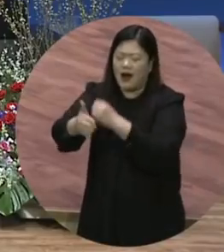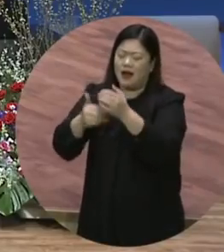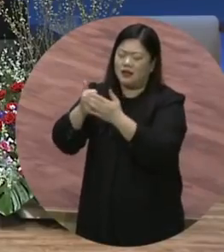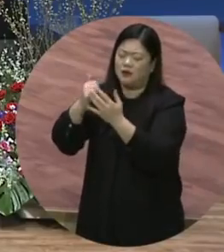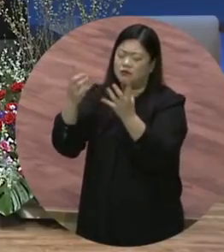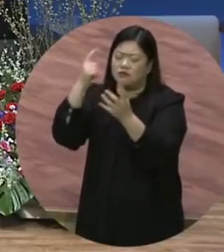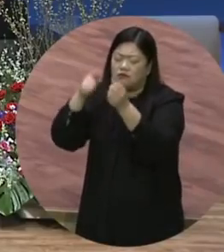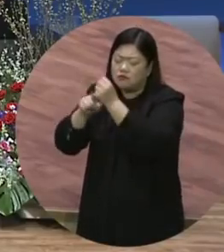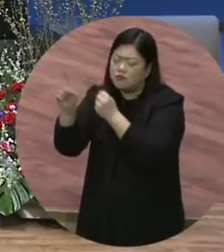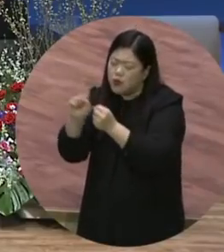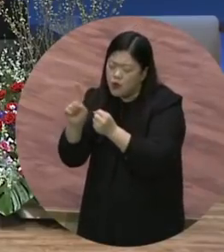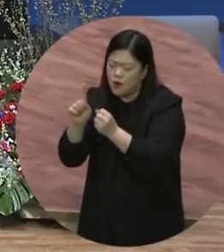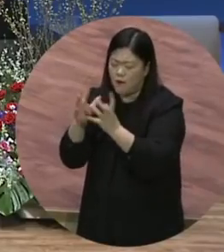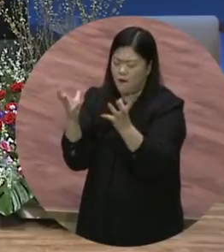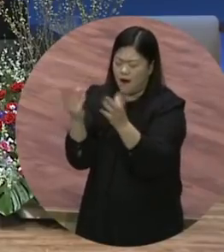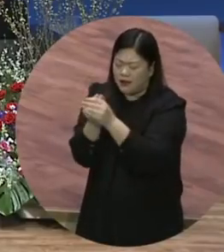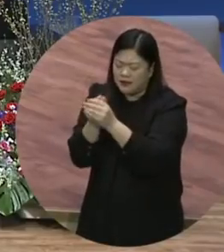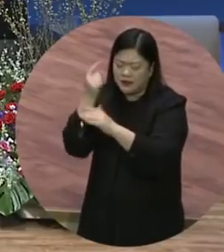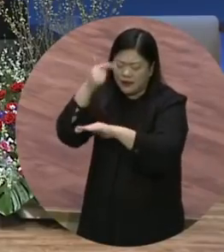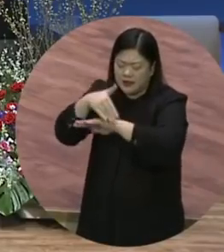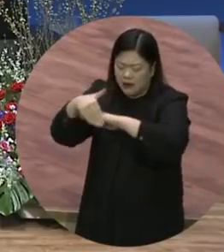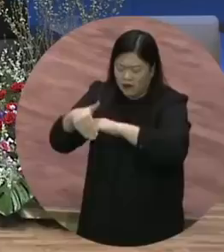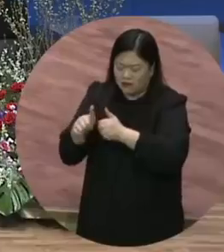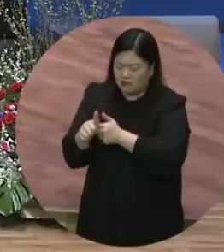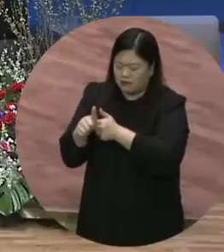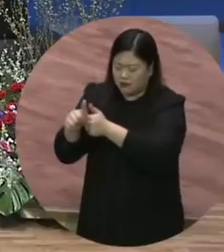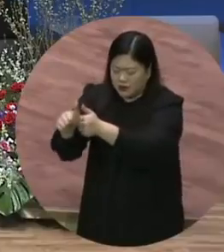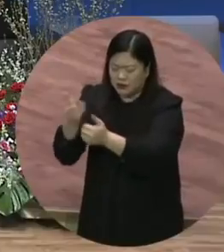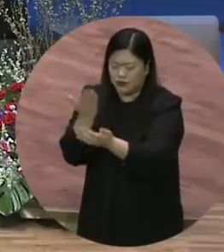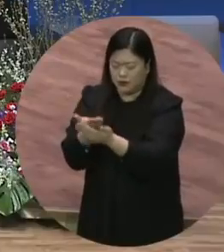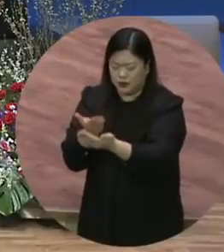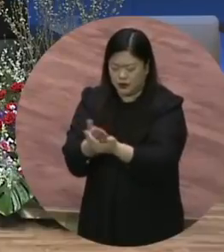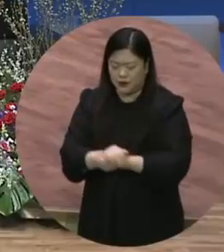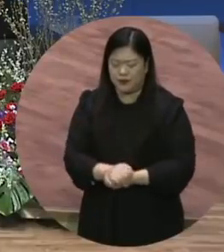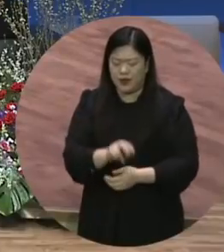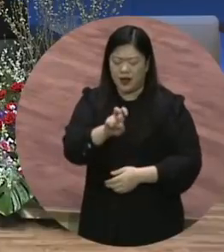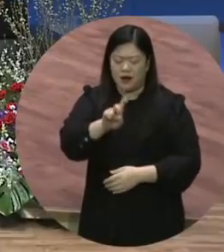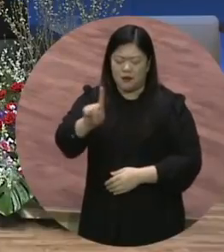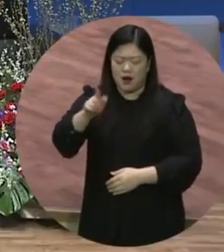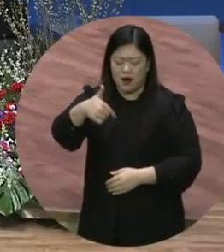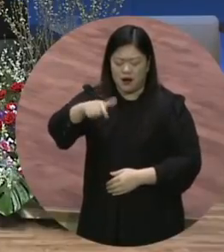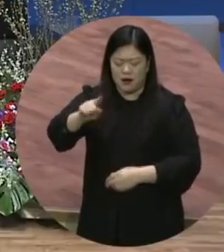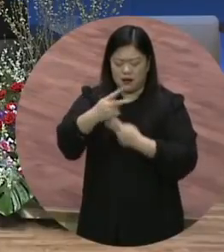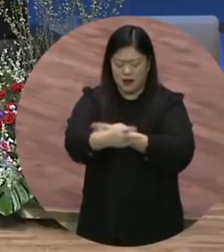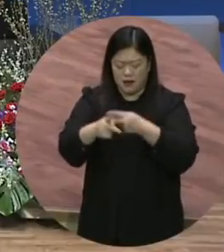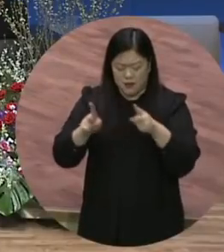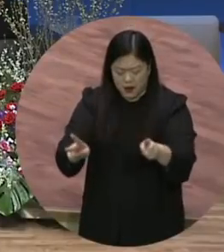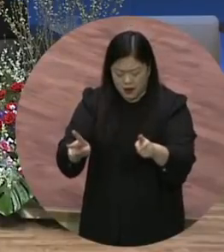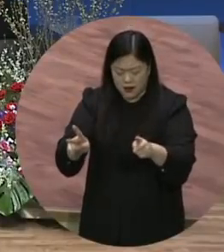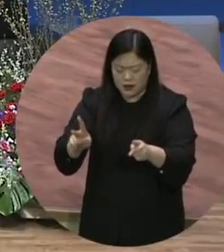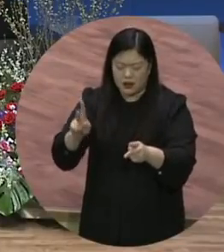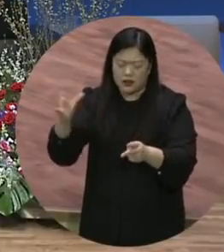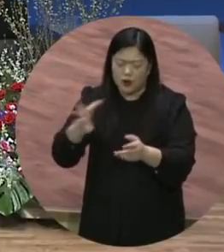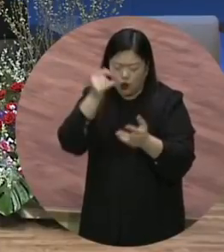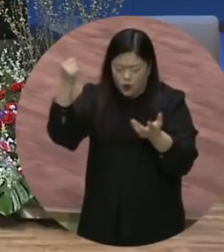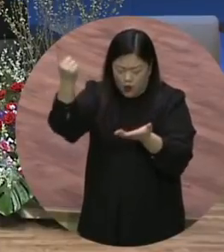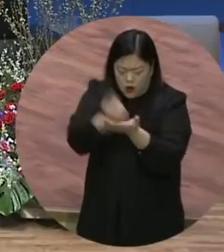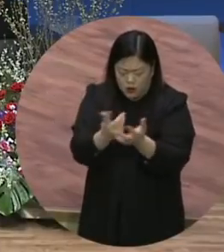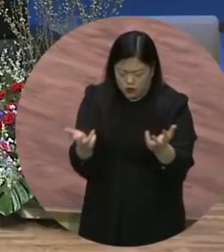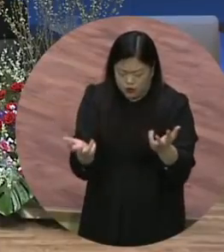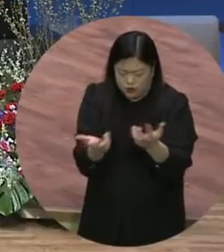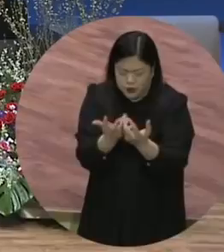등이 사실적으로 실현될 수 있도록 인도하여 주시옵소서. 마가다락방에 임하셨던 주의 성령이 지금 이 자리에 역사하시어 영권의 치유가